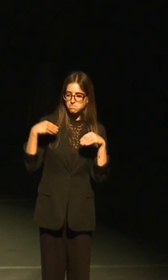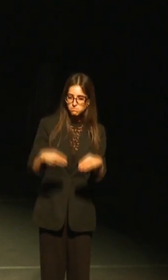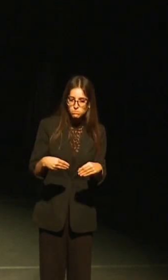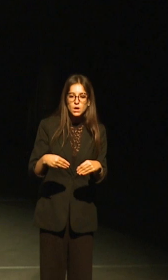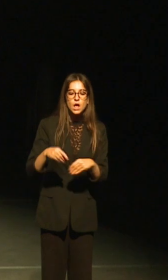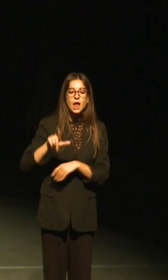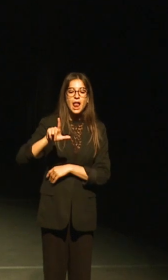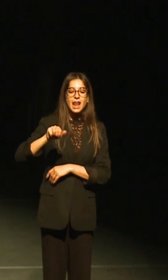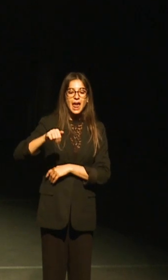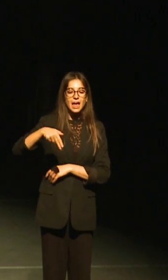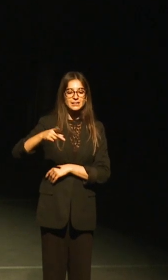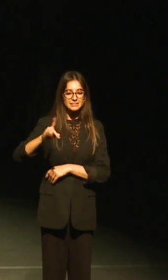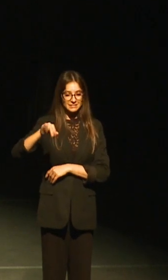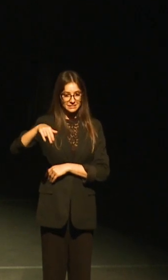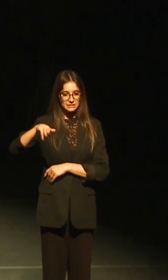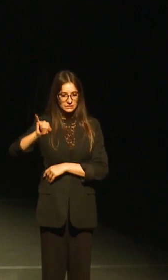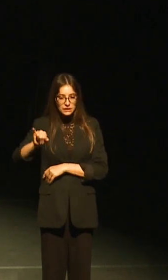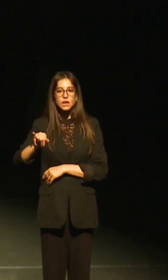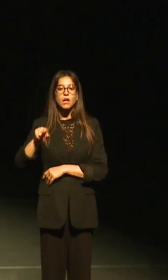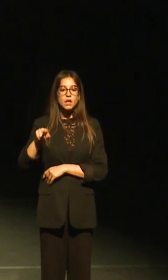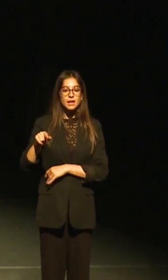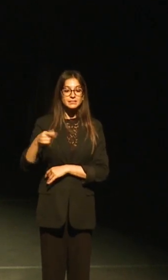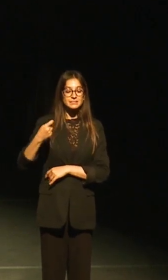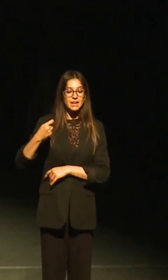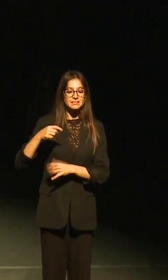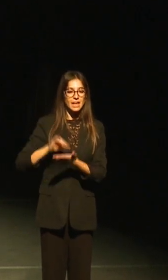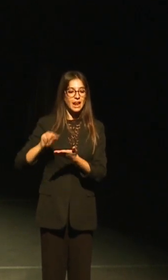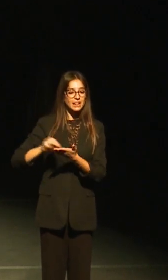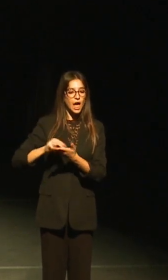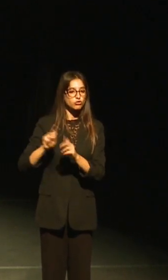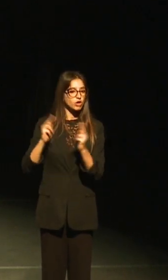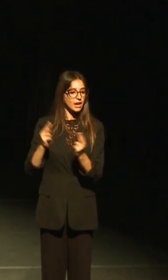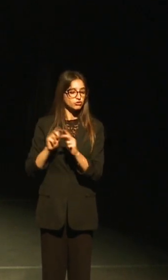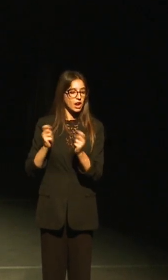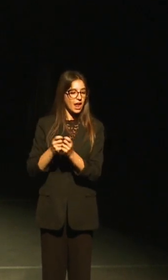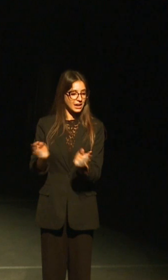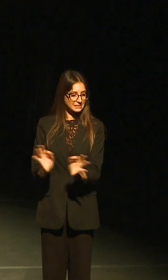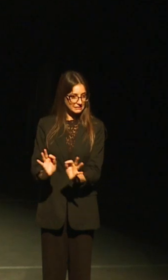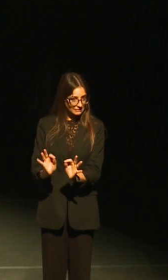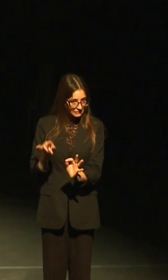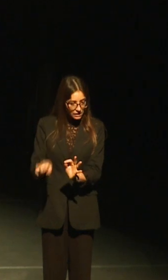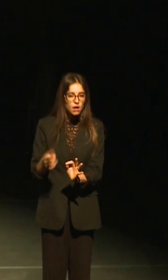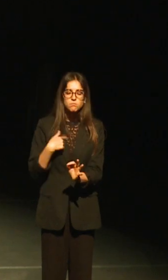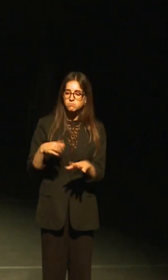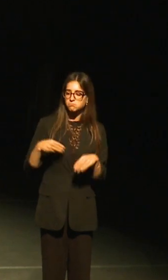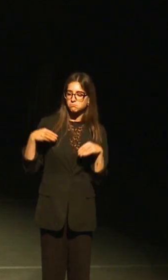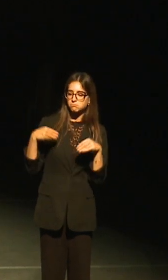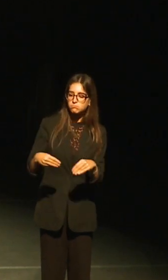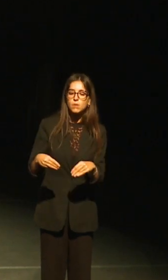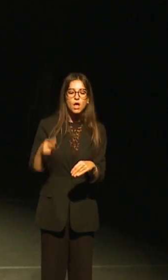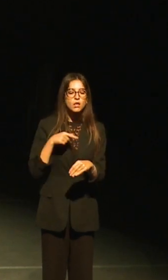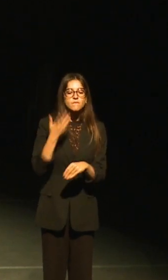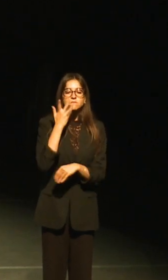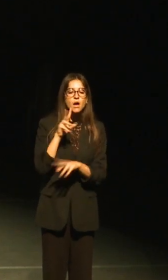segretario generale egli parlai di parks e gli dissi Beh questo è un tema che per voi dovrebbe essere